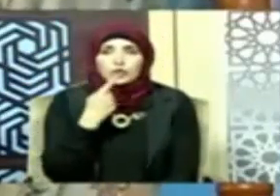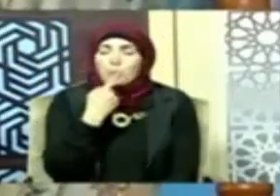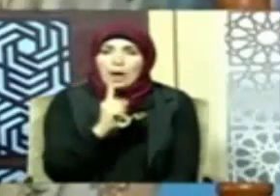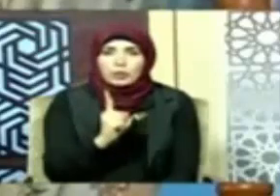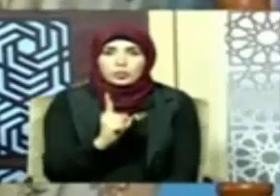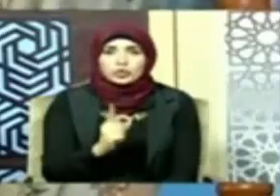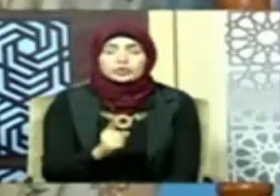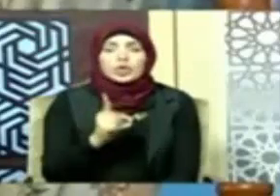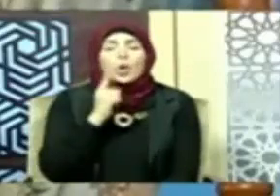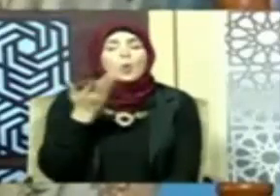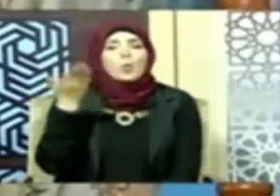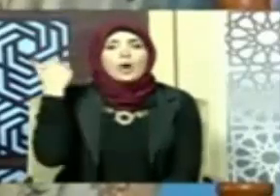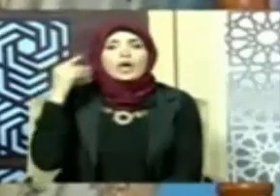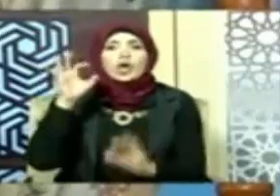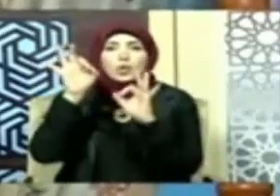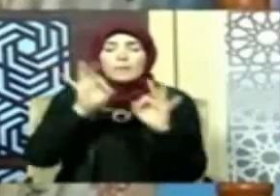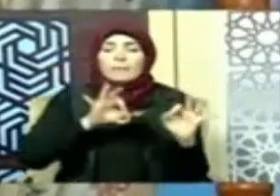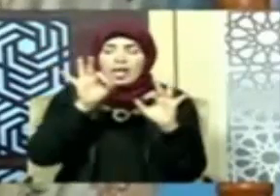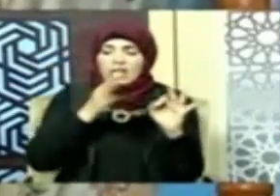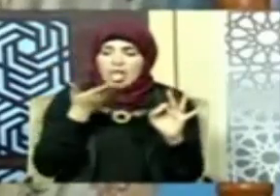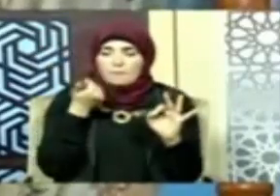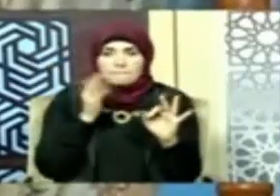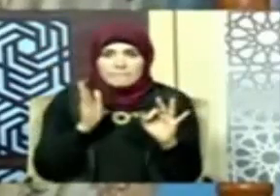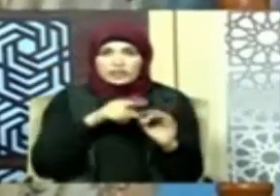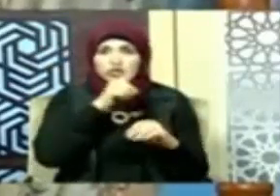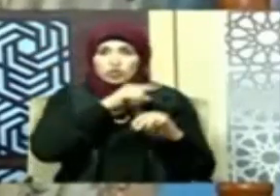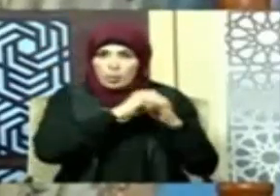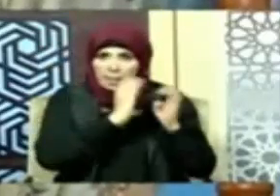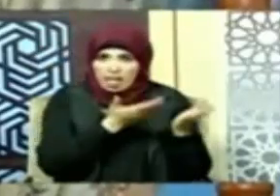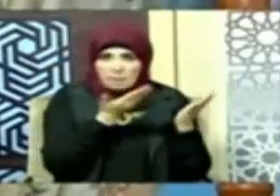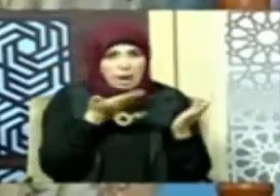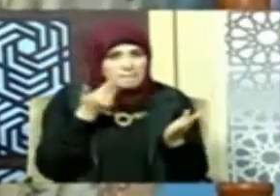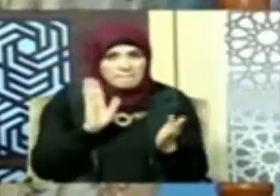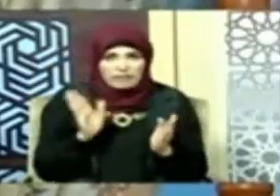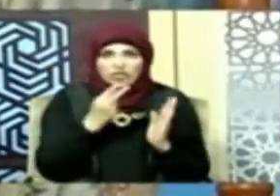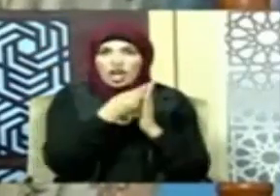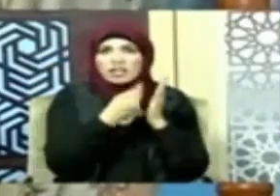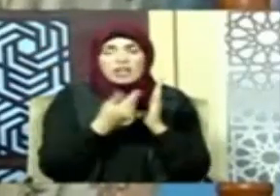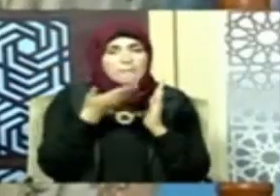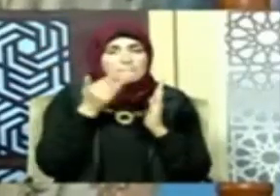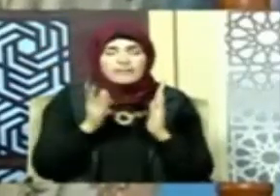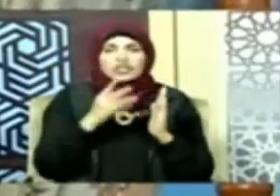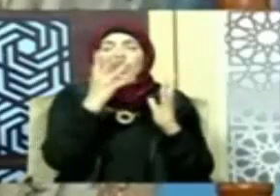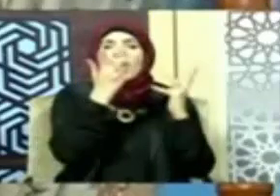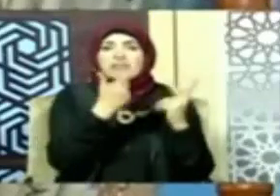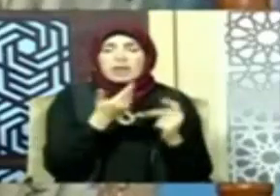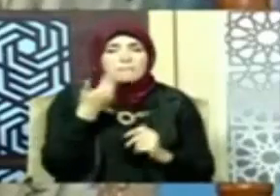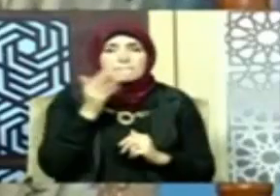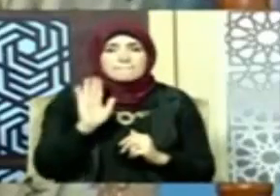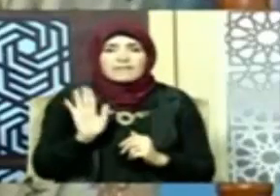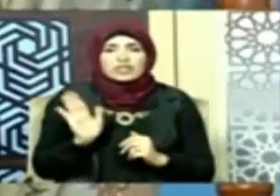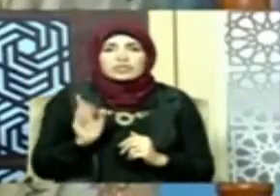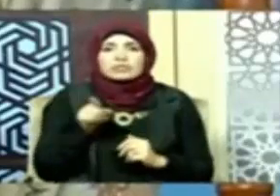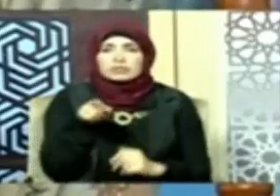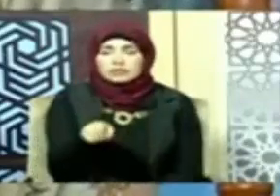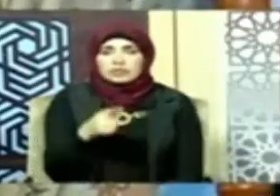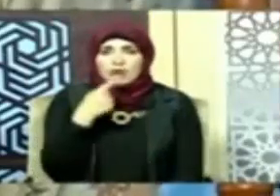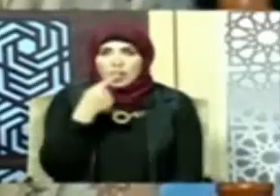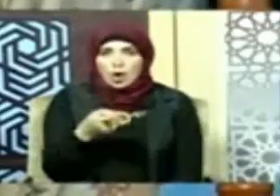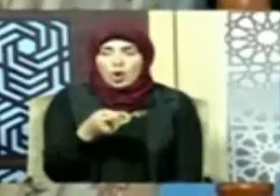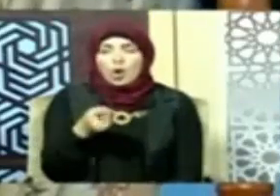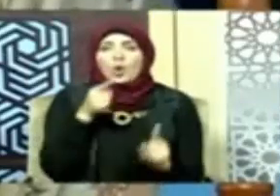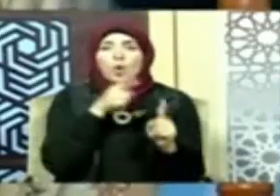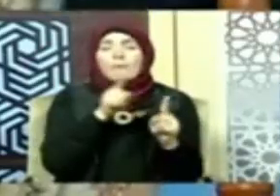وكانوا بآياتنا يجحدون. أهلكهم الله حيث يقول وأنه